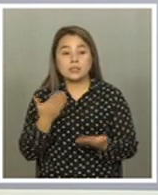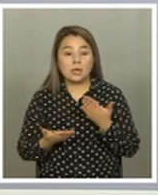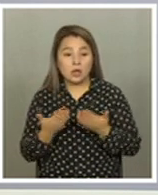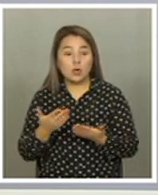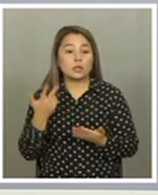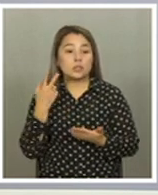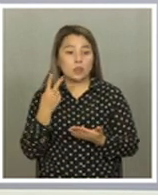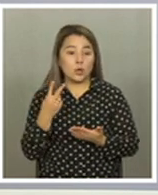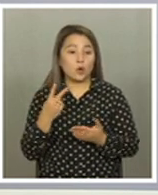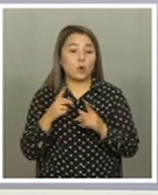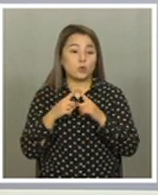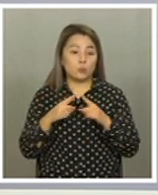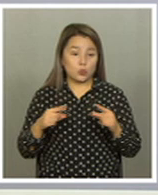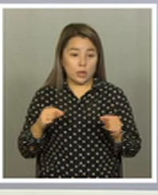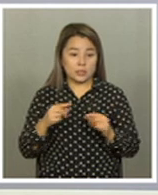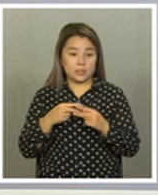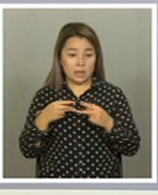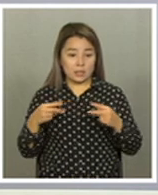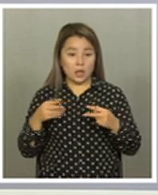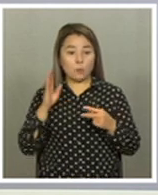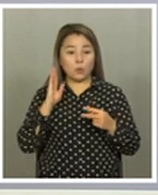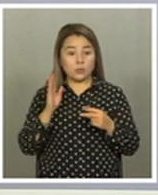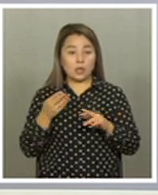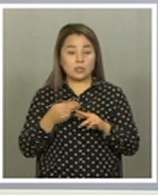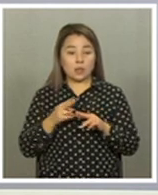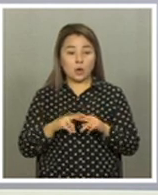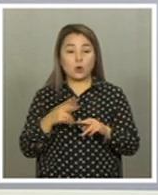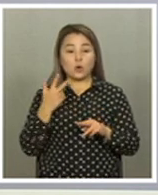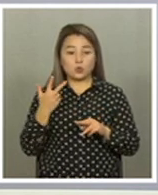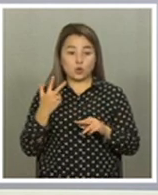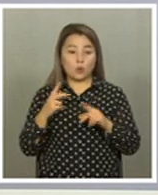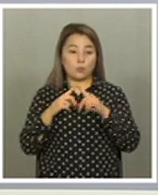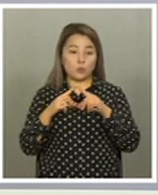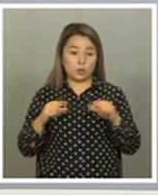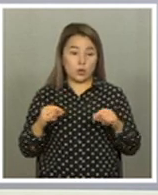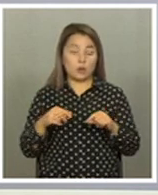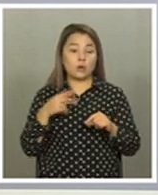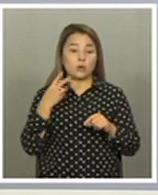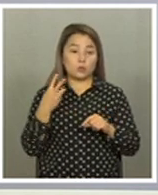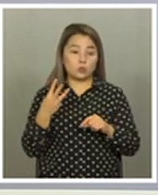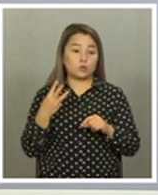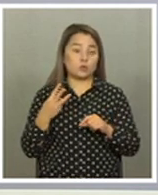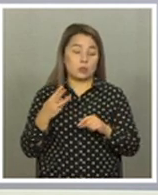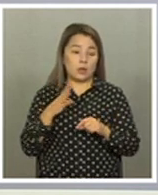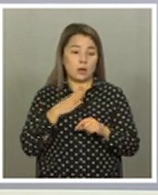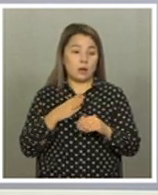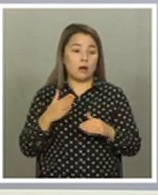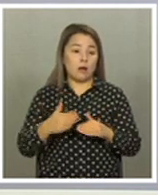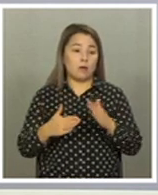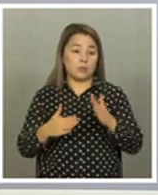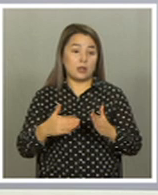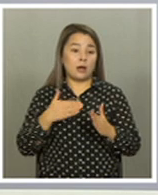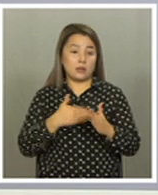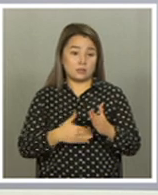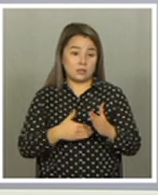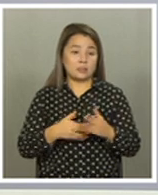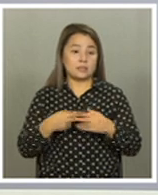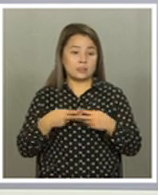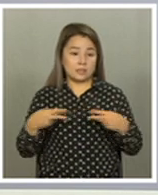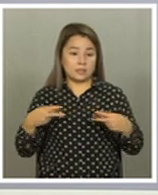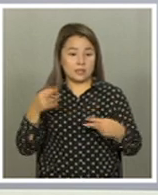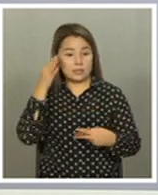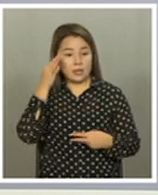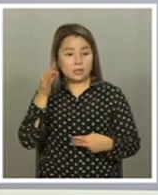бұрыш тең болса, онда олардың 3 бұрышы мен 3 қабырғасы тең болады. Солай ғой.